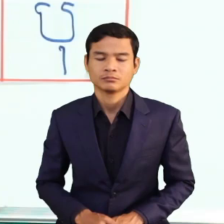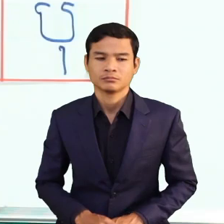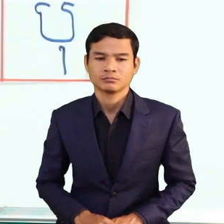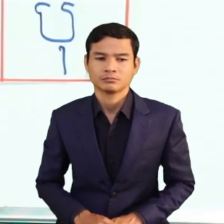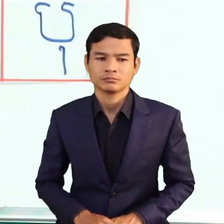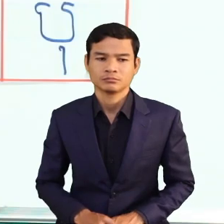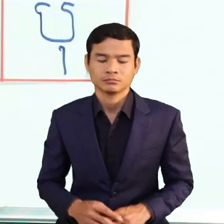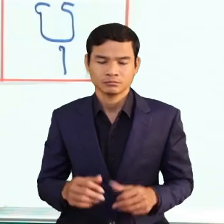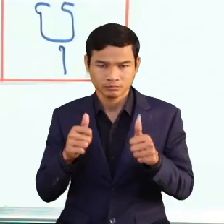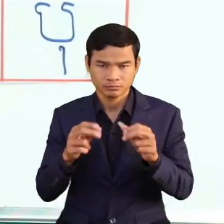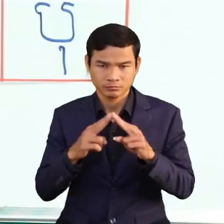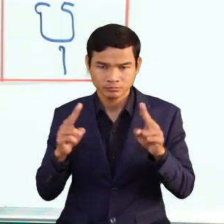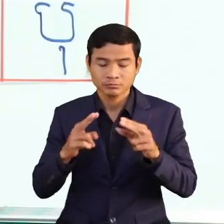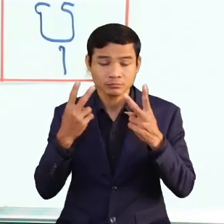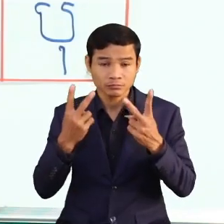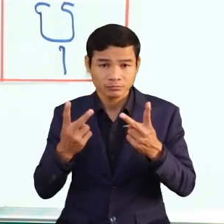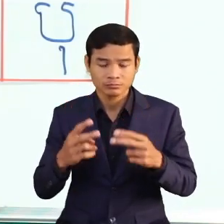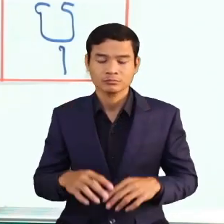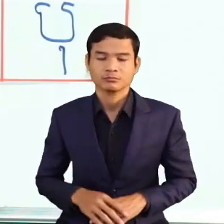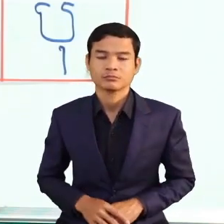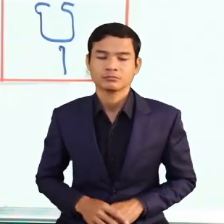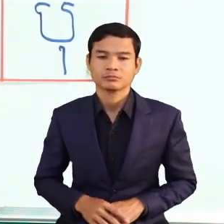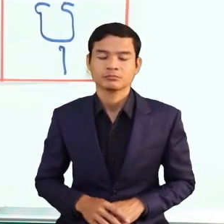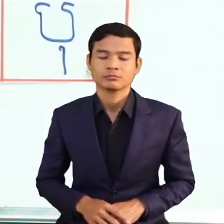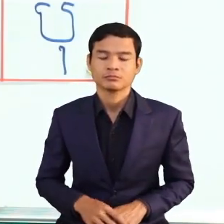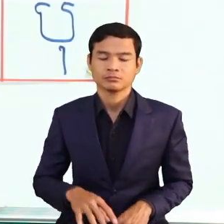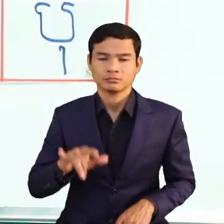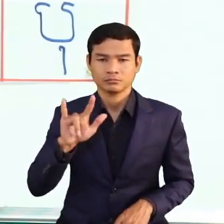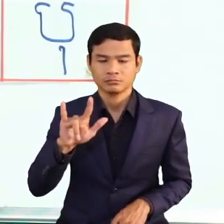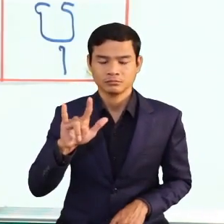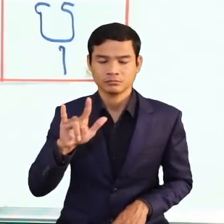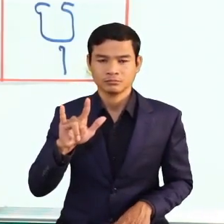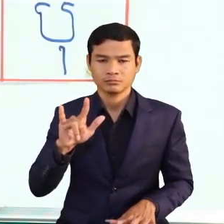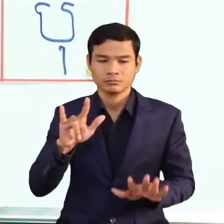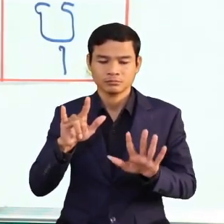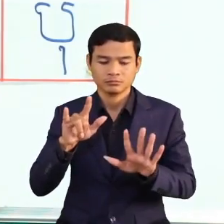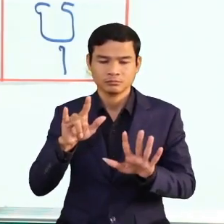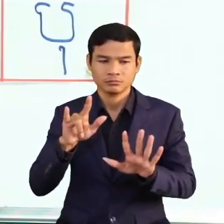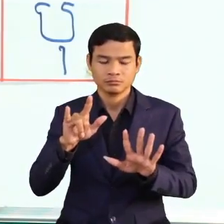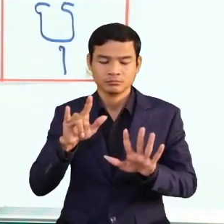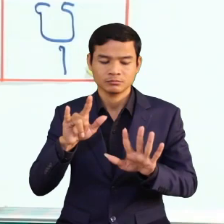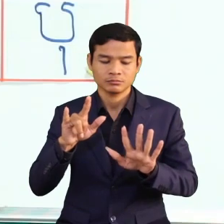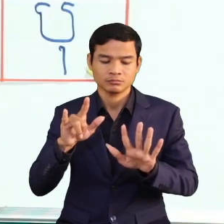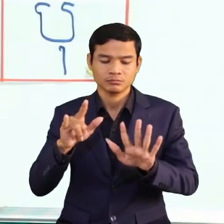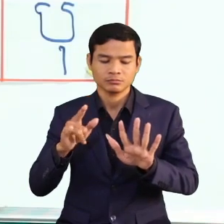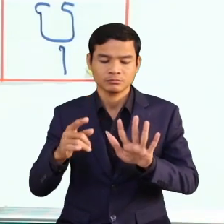ចាល្អណាស់ផ្ទៀងផ្ទាត់ប៉អើ